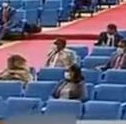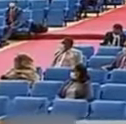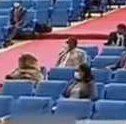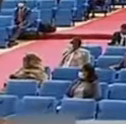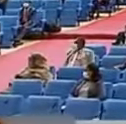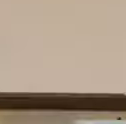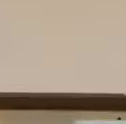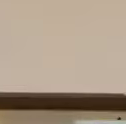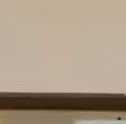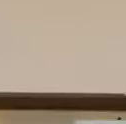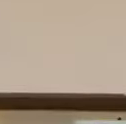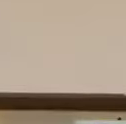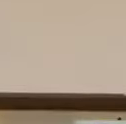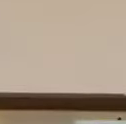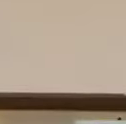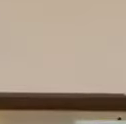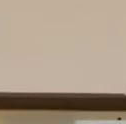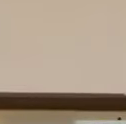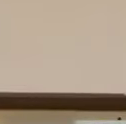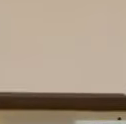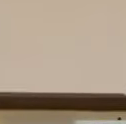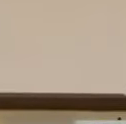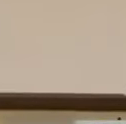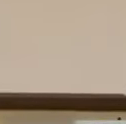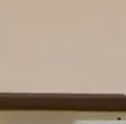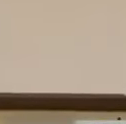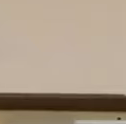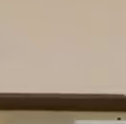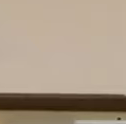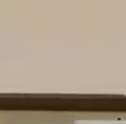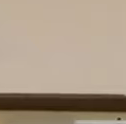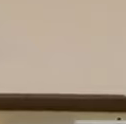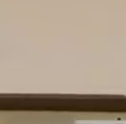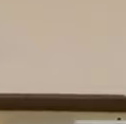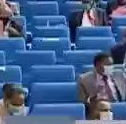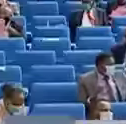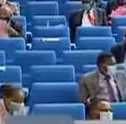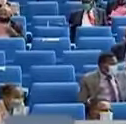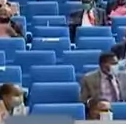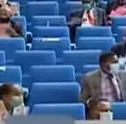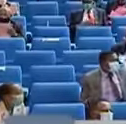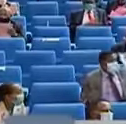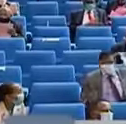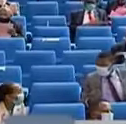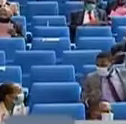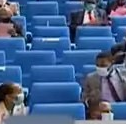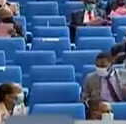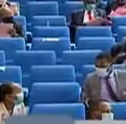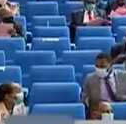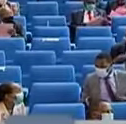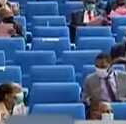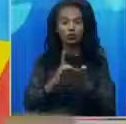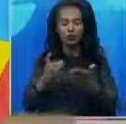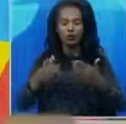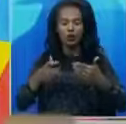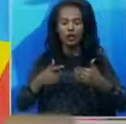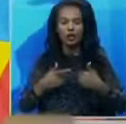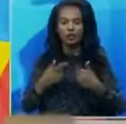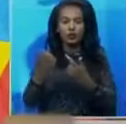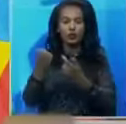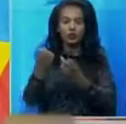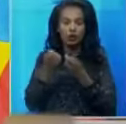በአምስተኛው የህዝብ ተወካዮች ምክር ቤት ስድስተኛ ዓመት የሥራ ዘመን አንደኛ ዓመት ልዩ ስብሰባ በተካሄደበት ወቅት ጠቅላይ ሚኒስትር ዶክተር አብይ አህመድ